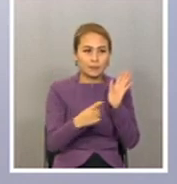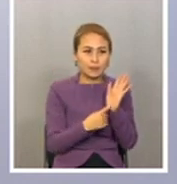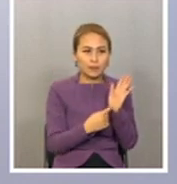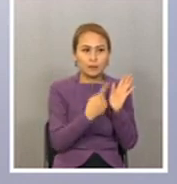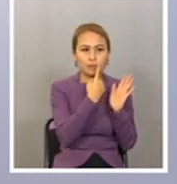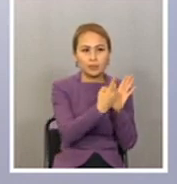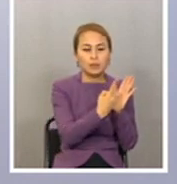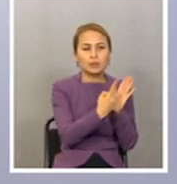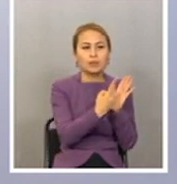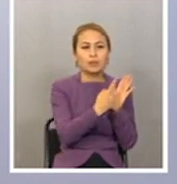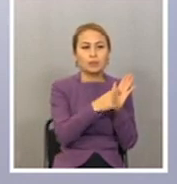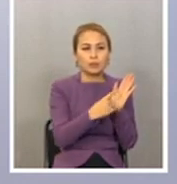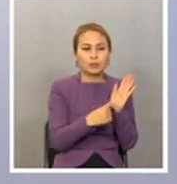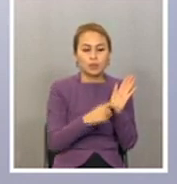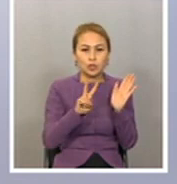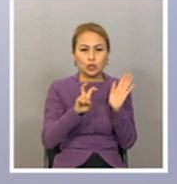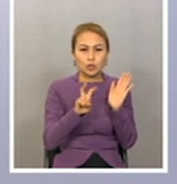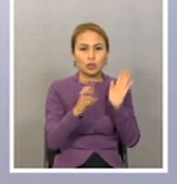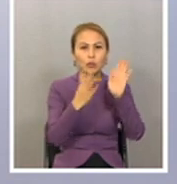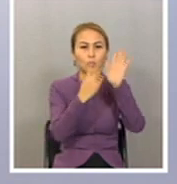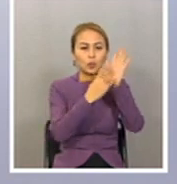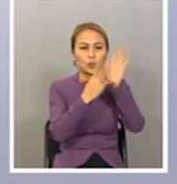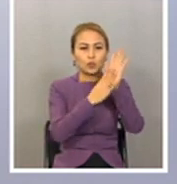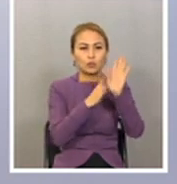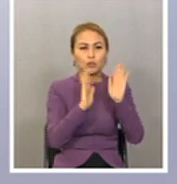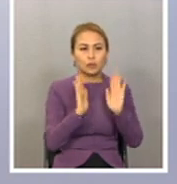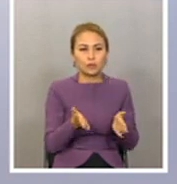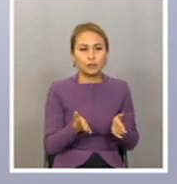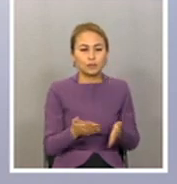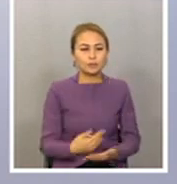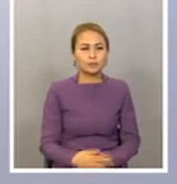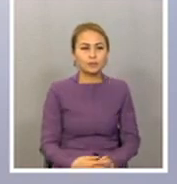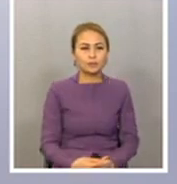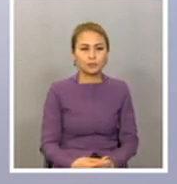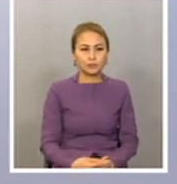мен 200-ден 9-дың бөлінісі шығады. Жақсы,